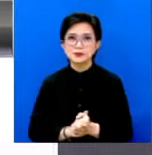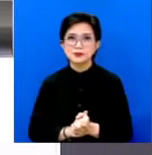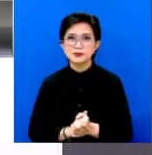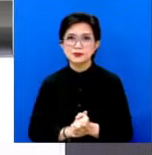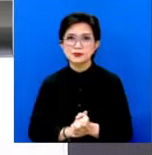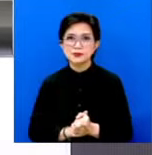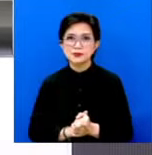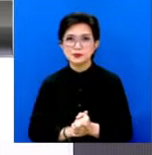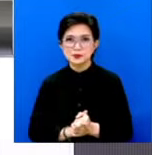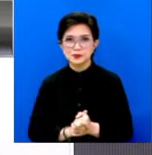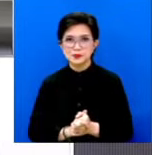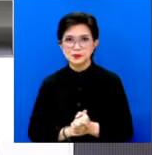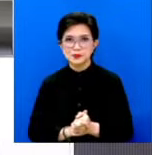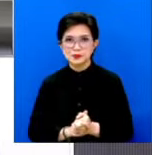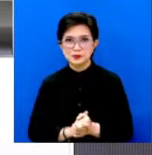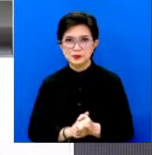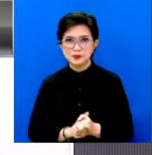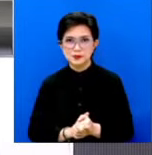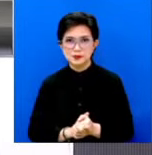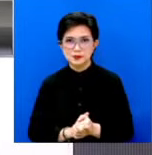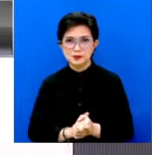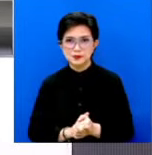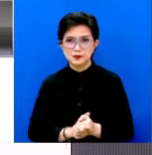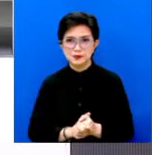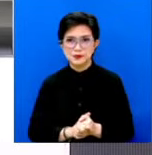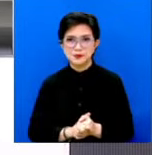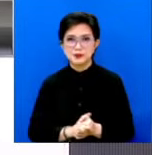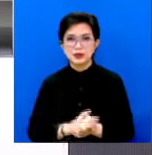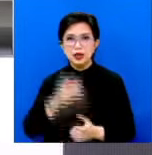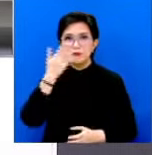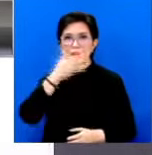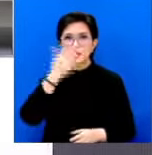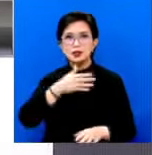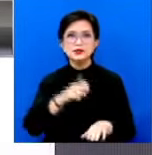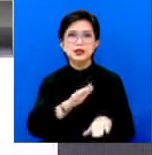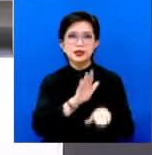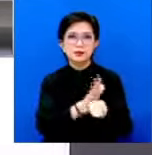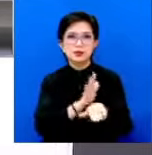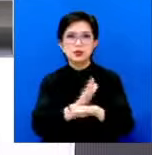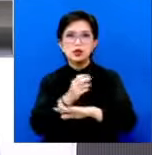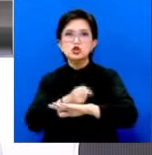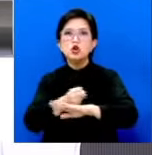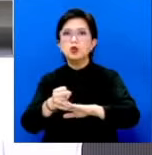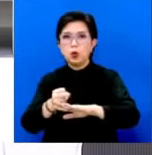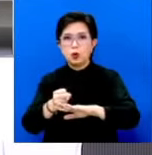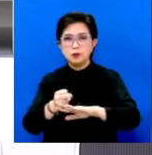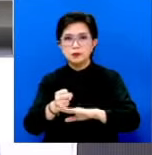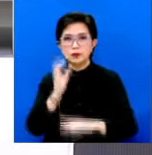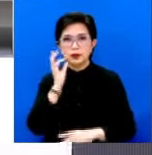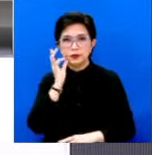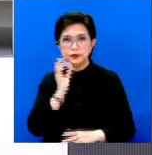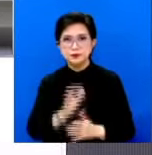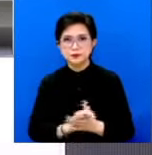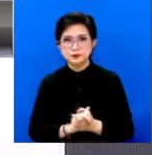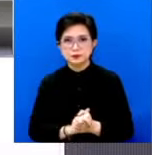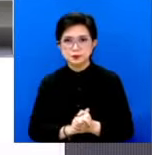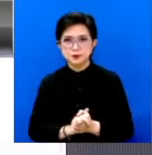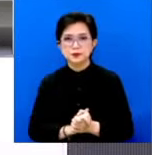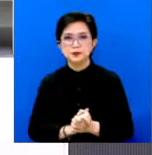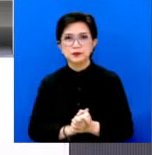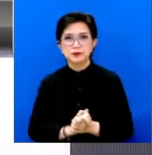Talwi Lazarus Nin Norin Ti Soko Norin Ninhi Aimas Tihi